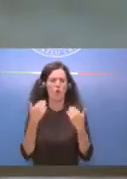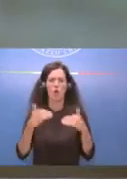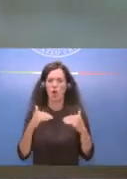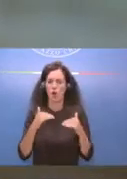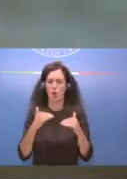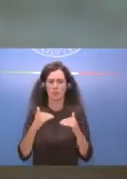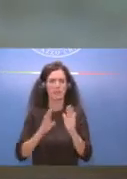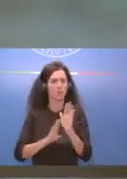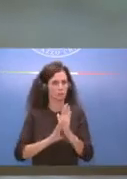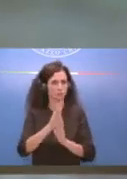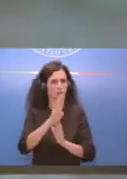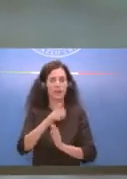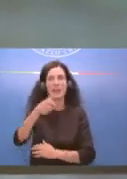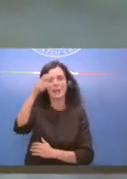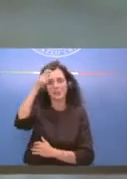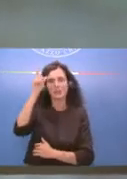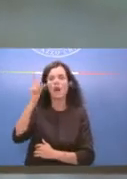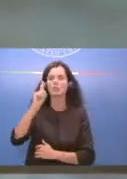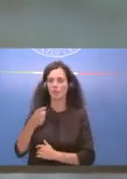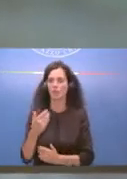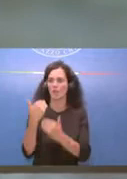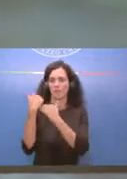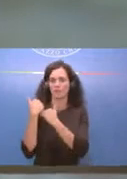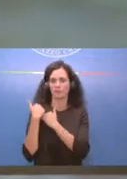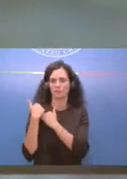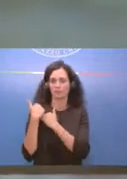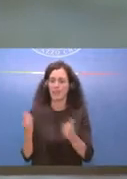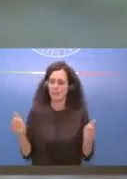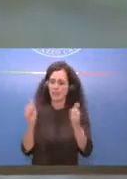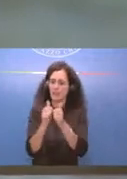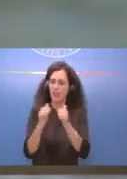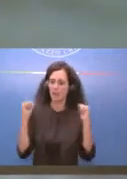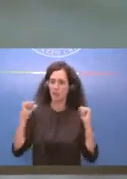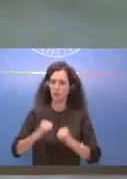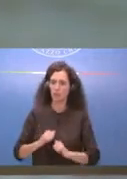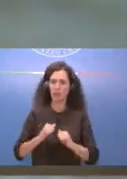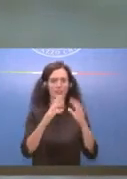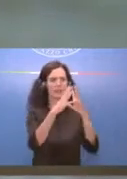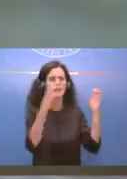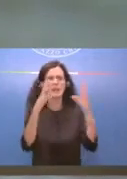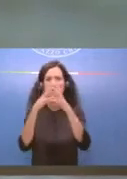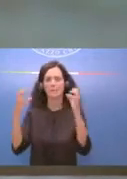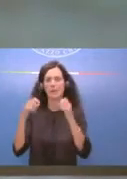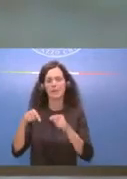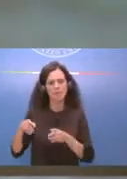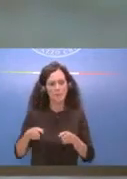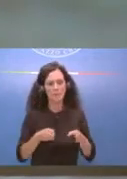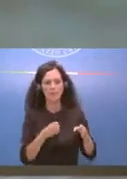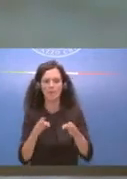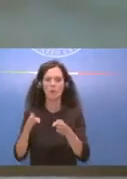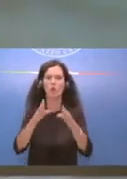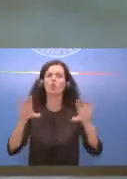stato deve farsi carico di accompagnare cittadini e imprese in questo percorso